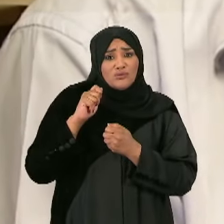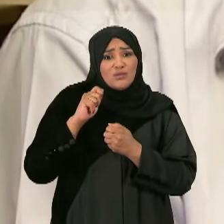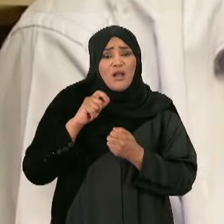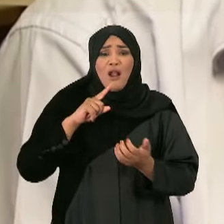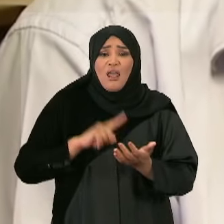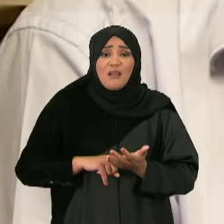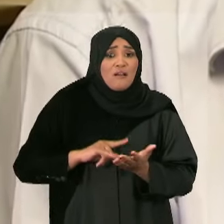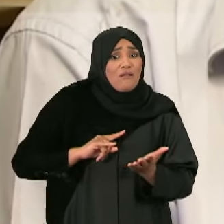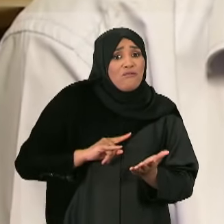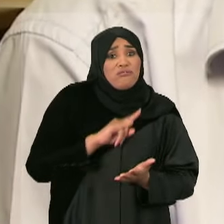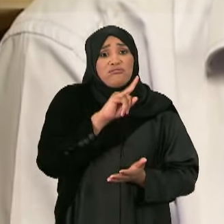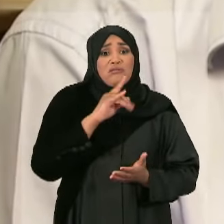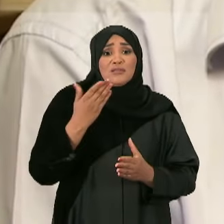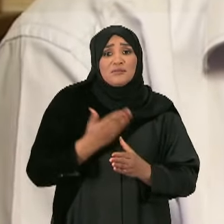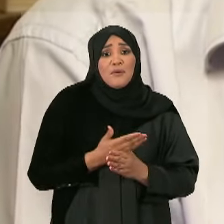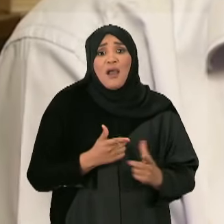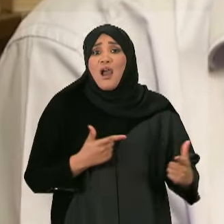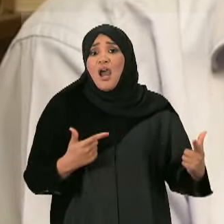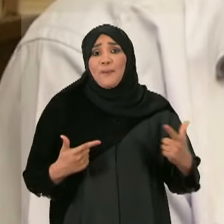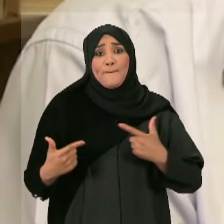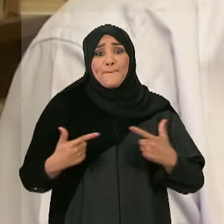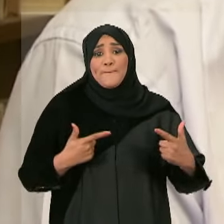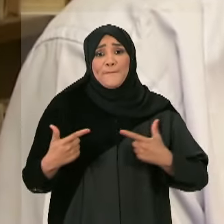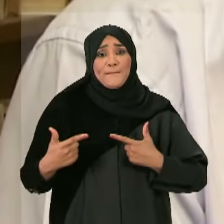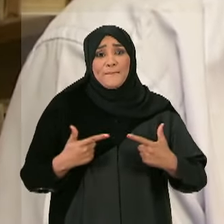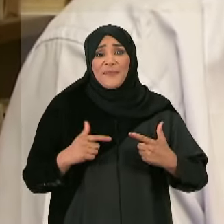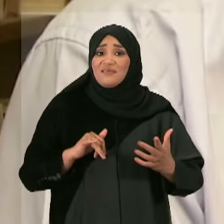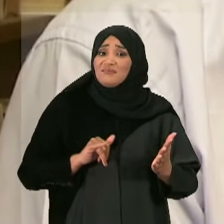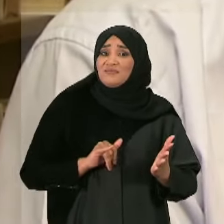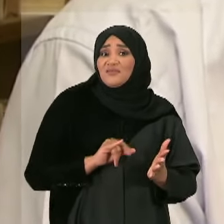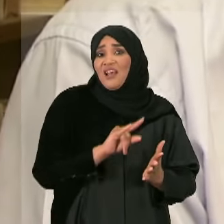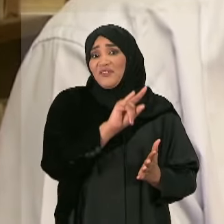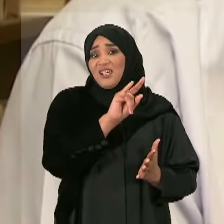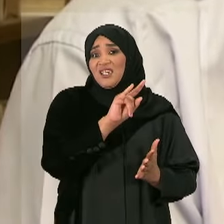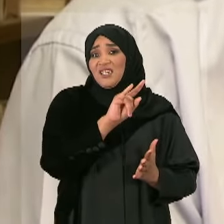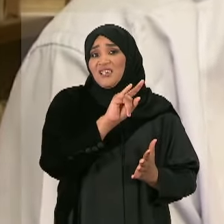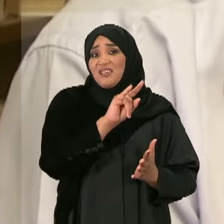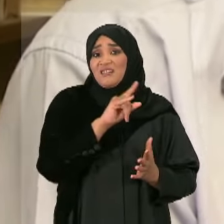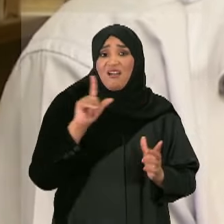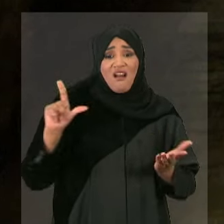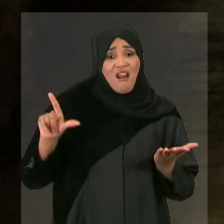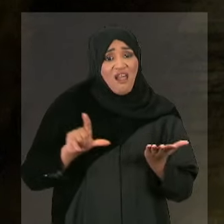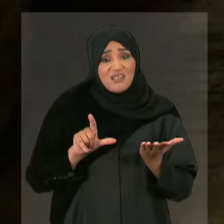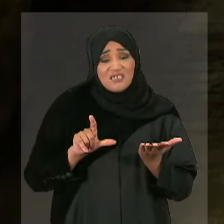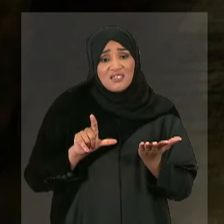بريت هاي البلاد، بريت فلسطين التاريخية، إني لاجئين.